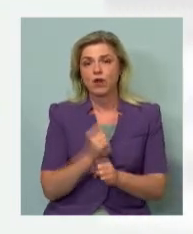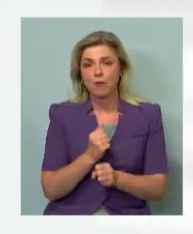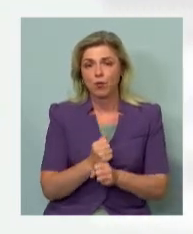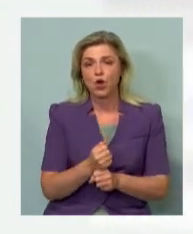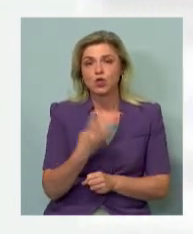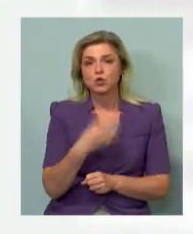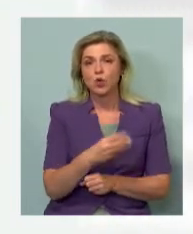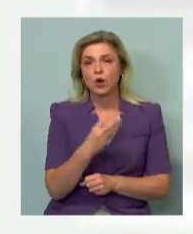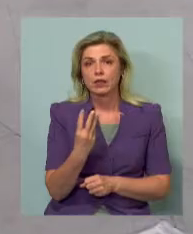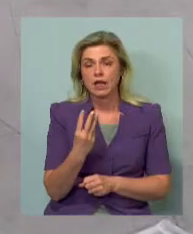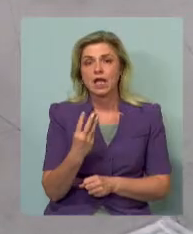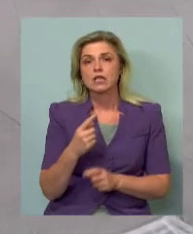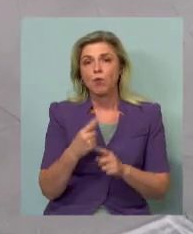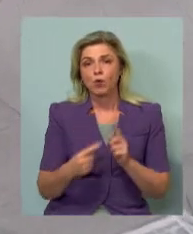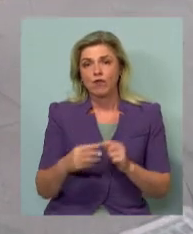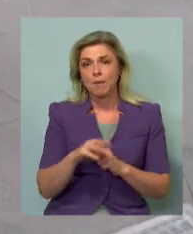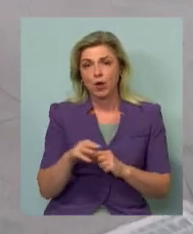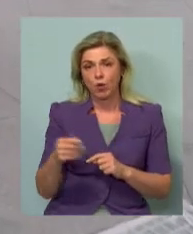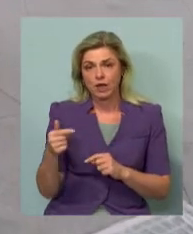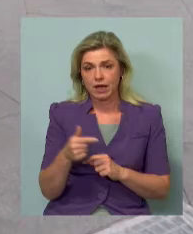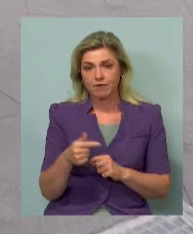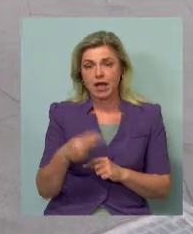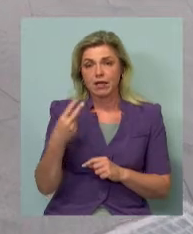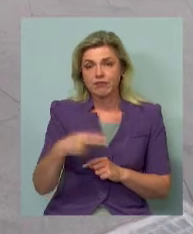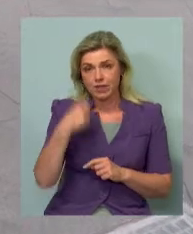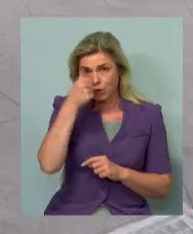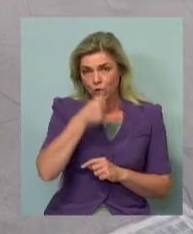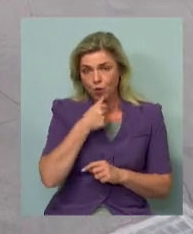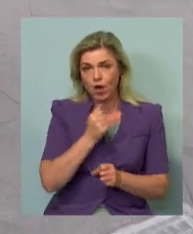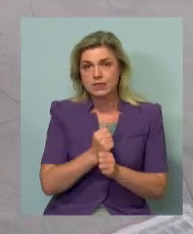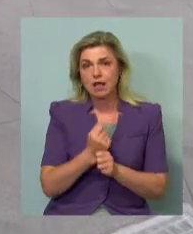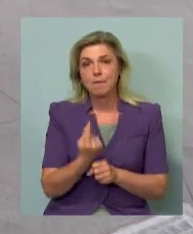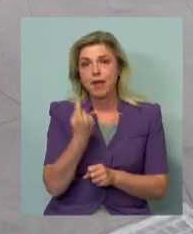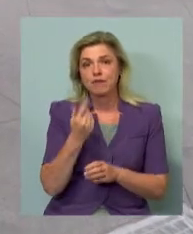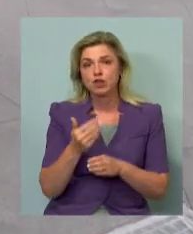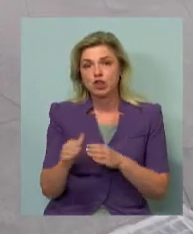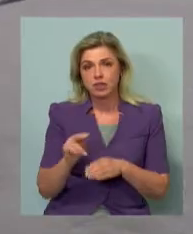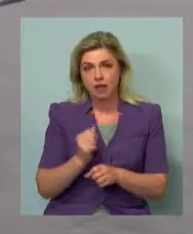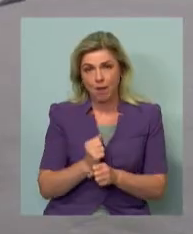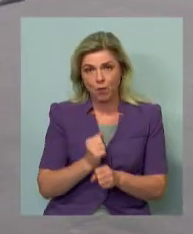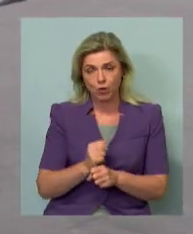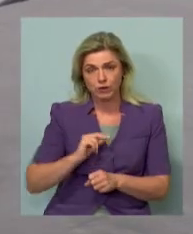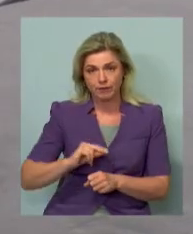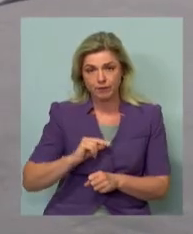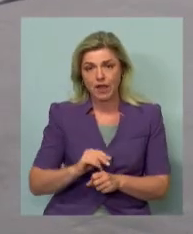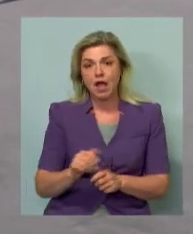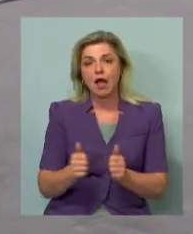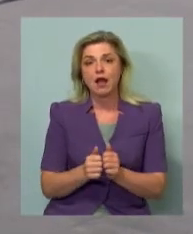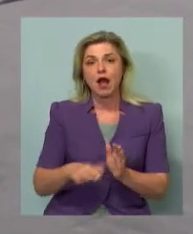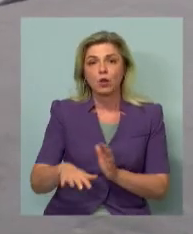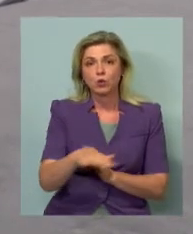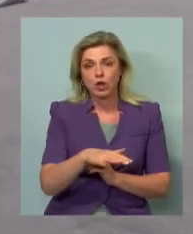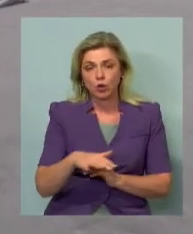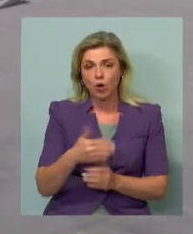43,5 мільйони гривень. У 2020 році виконають першу частину робіт – фонтан та прилеглу територію, що коштуватиме